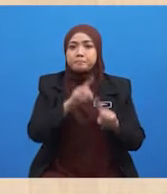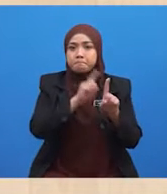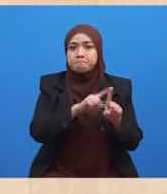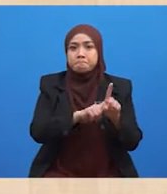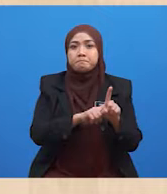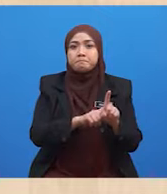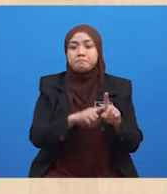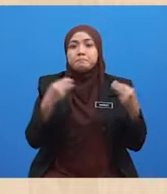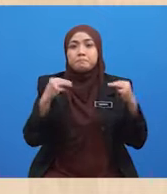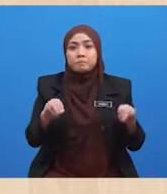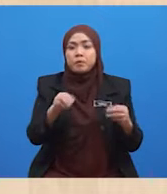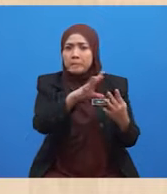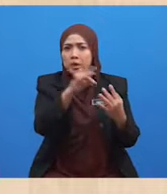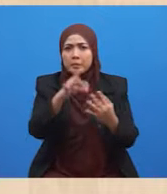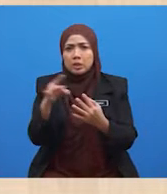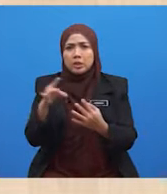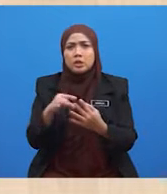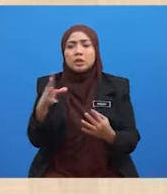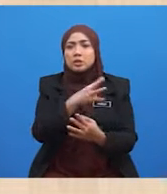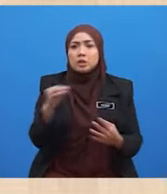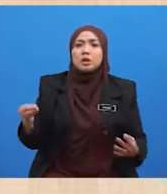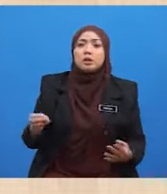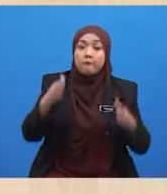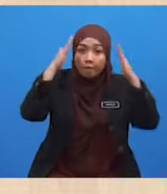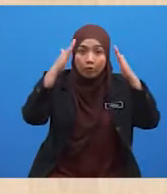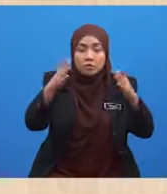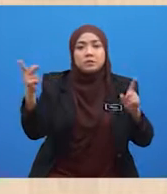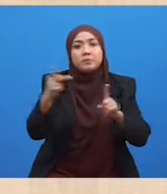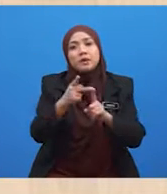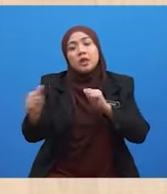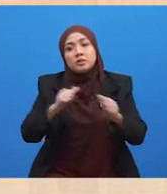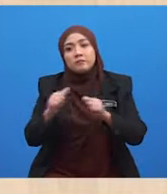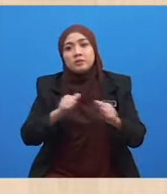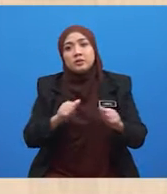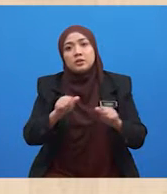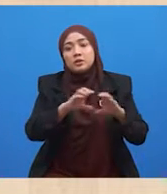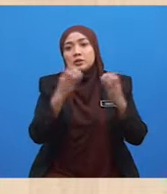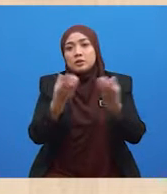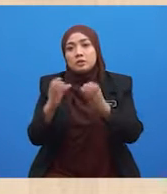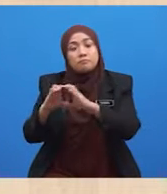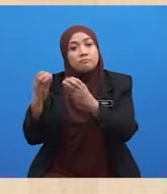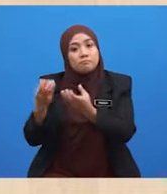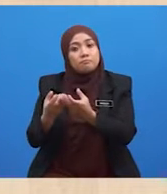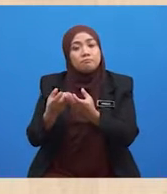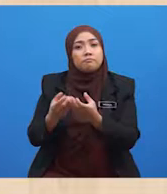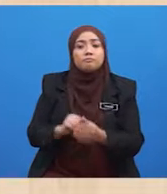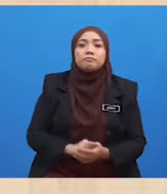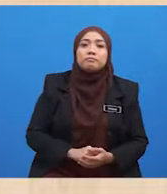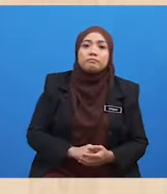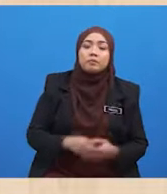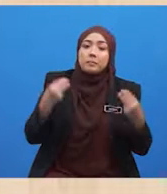pemasang memilih sasaran pasaran dan pemasakan memfokus kepada activity segmentasi pasaran